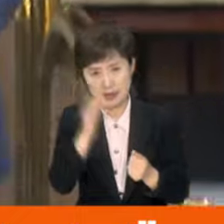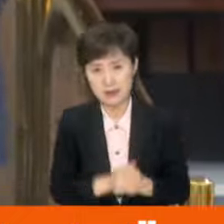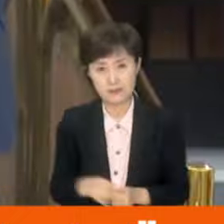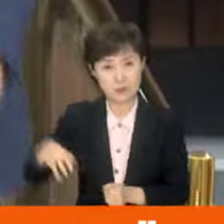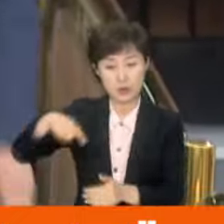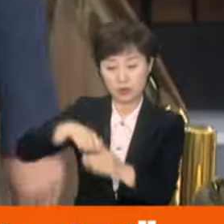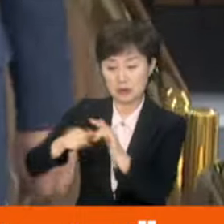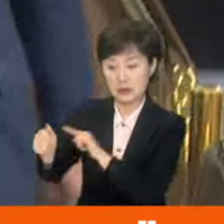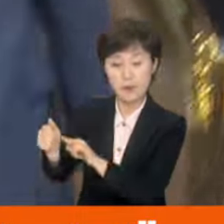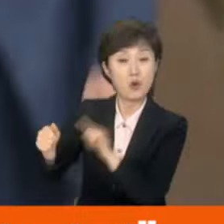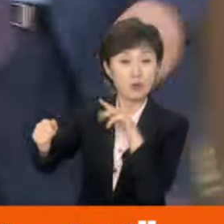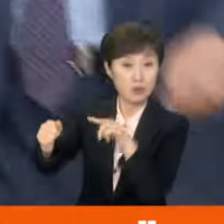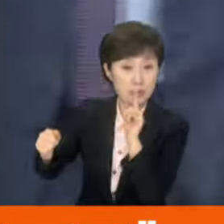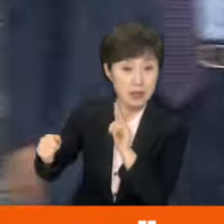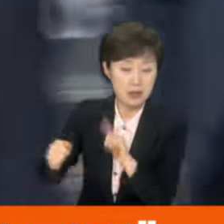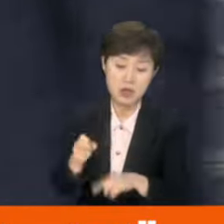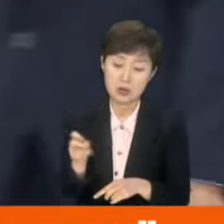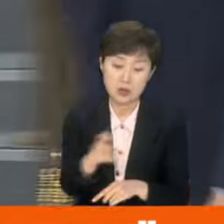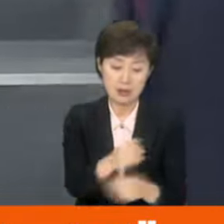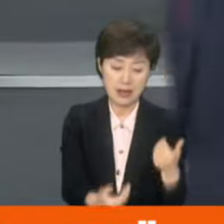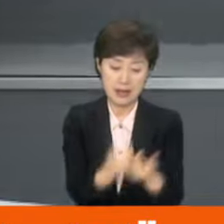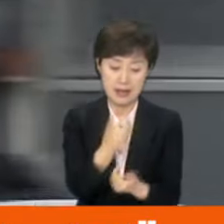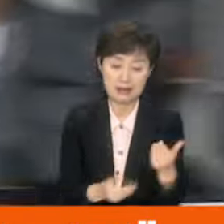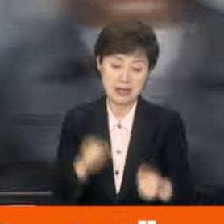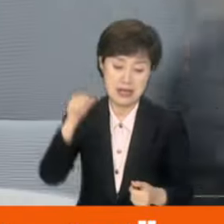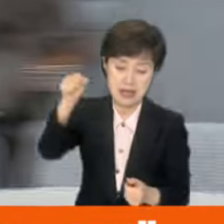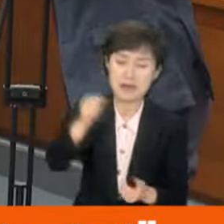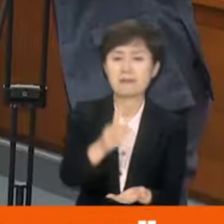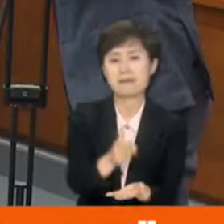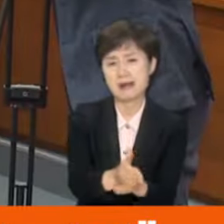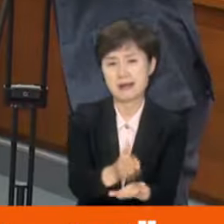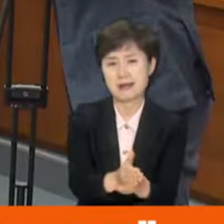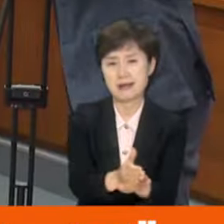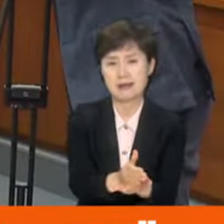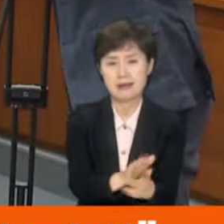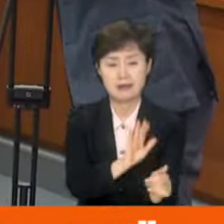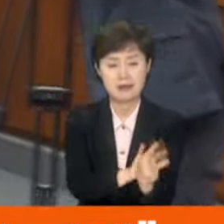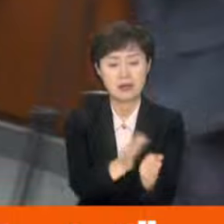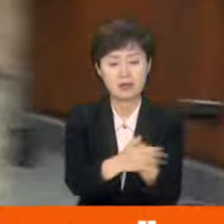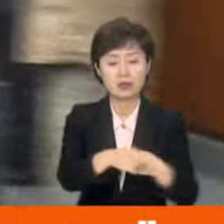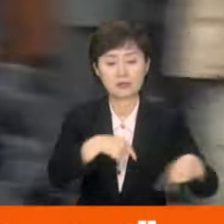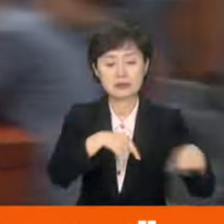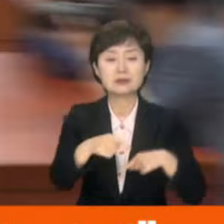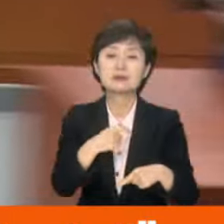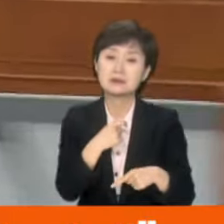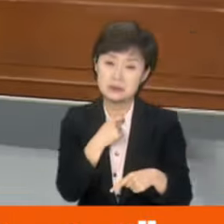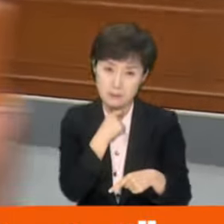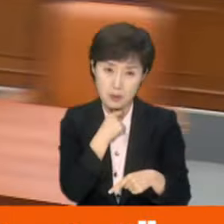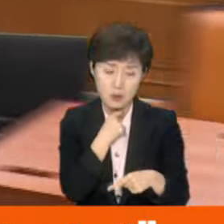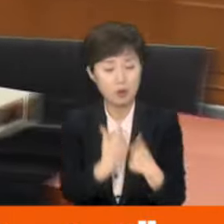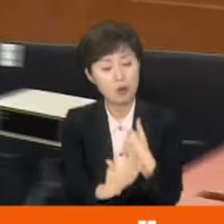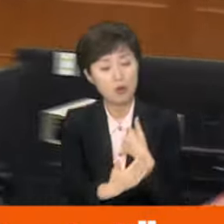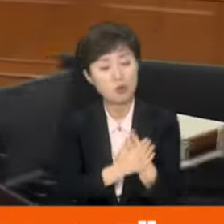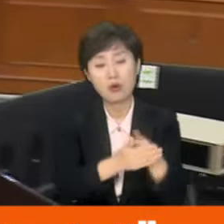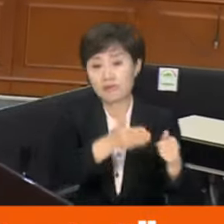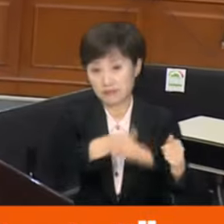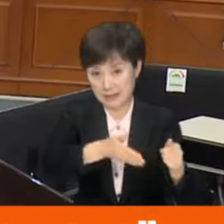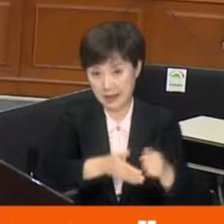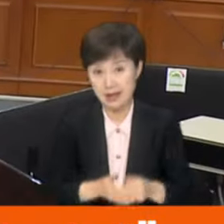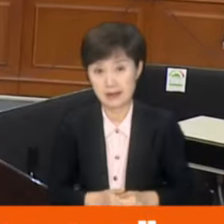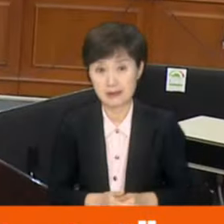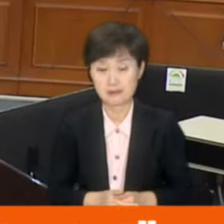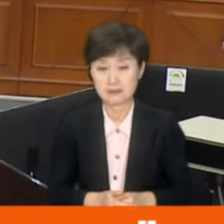오전 원내대책회의에서 여야 간 갈등이나 투쟁보다 협치가 이루어질 수 있도록 가교 역할을 해줄 것으로 기대한다고